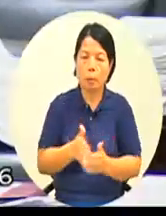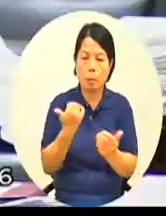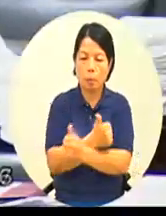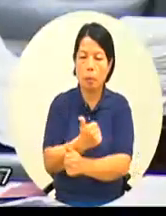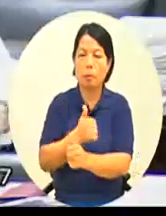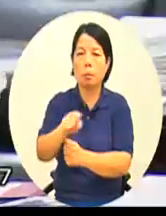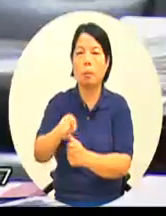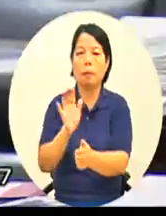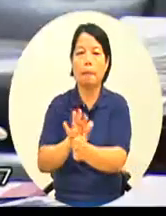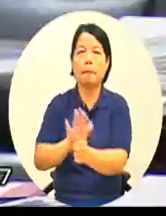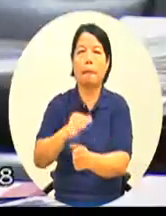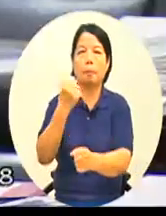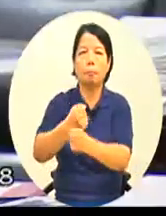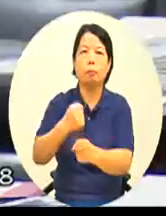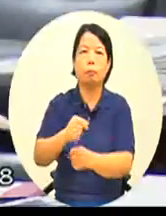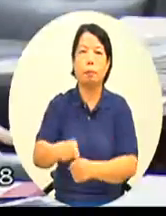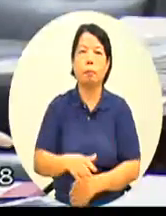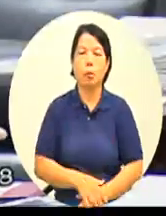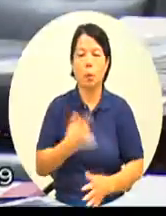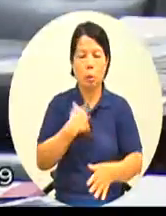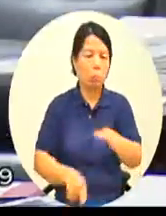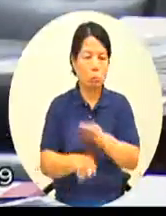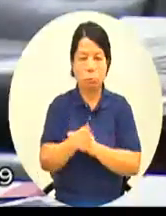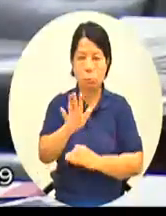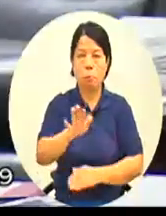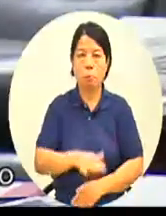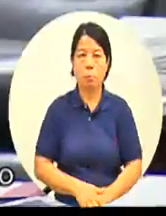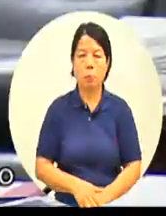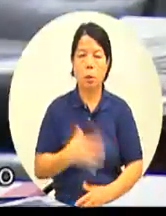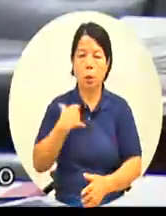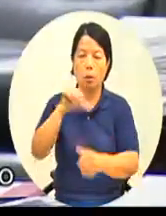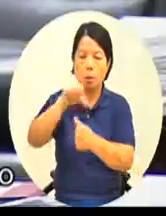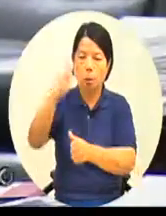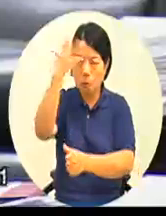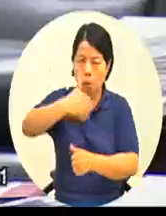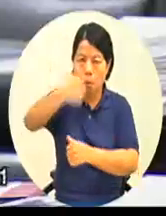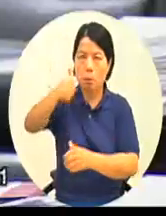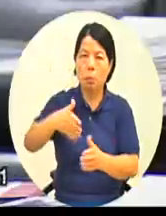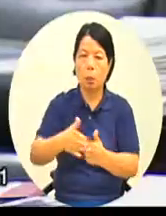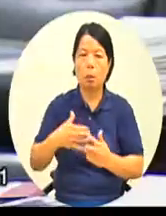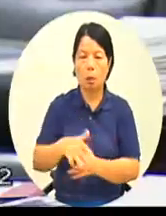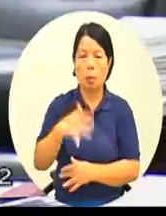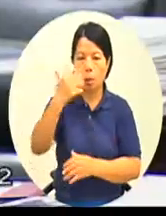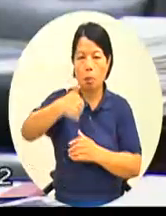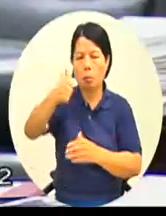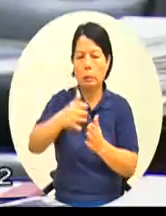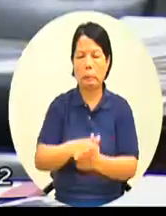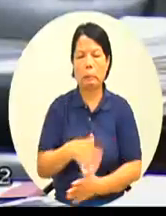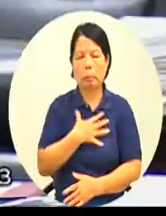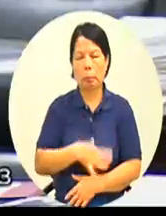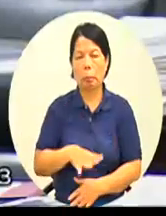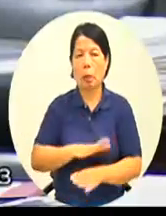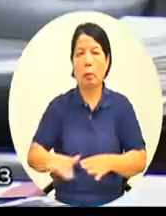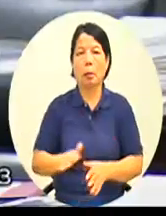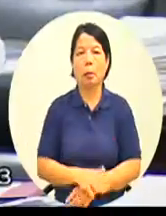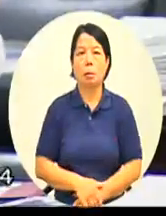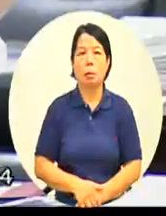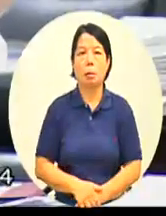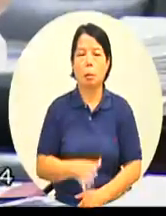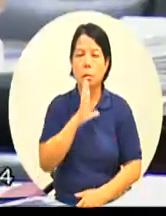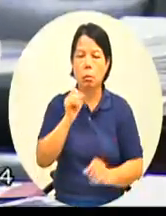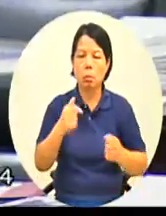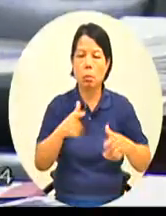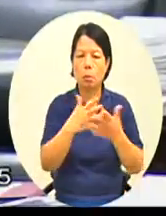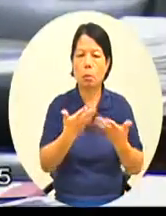班，可是他这样就处罚了，罚又罚业者，所以业者也很无奈。我说，我觉得在这个部分上，是不是很